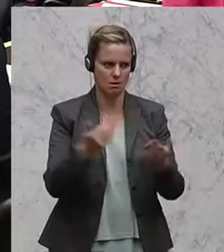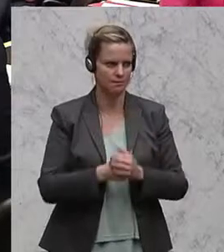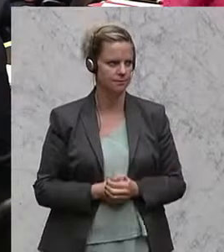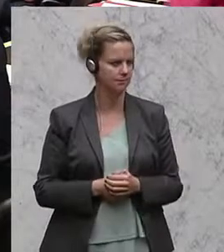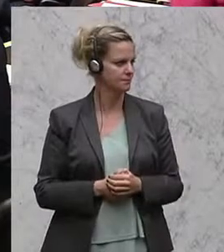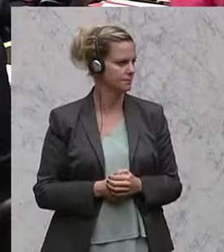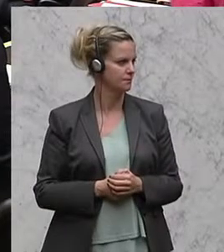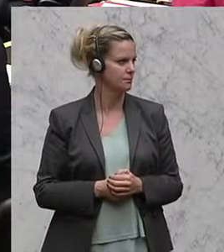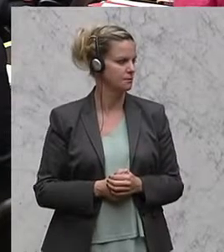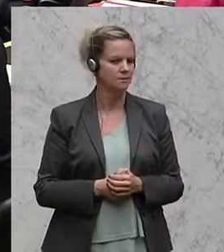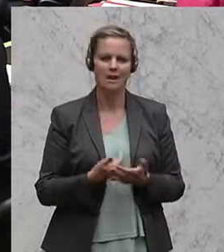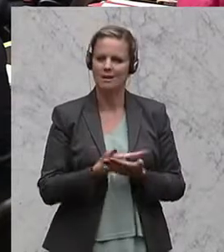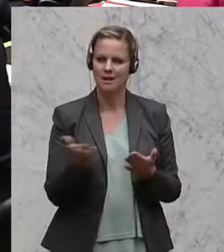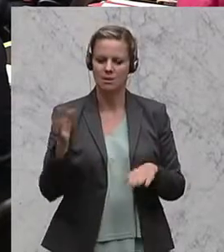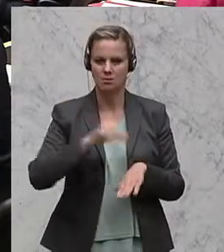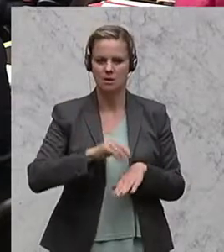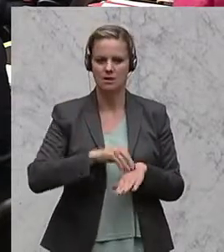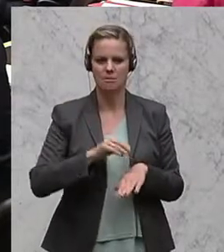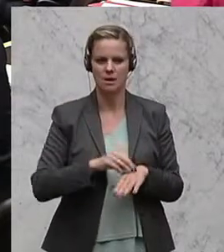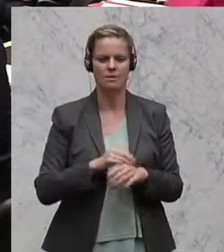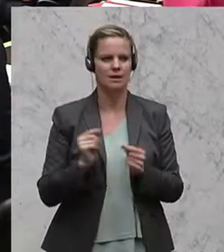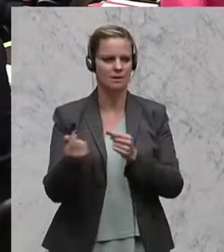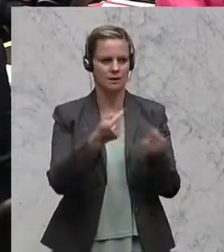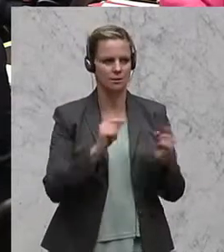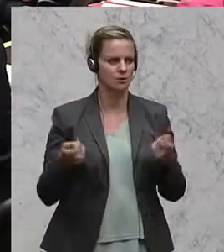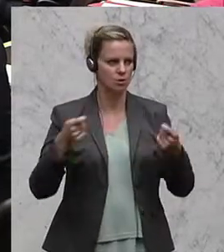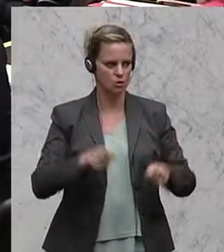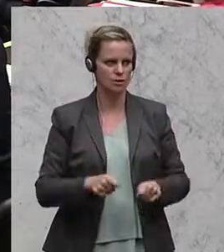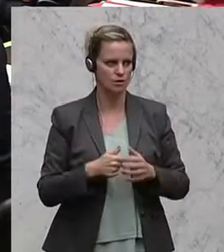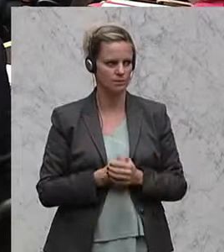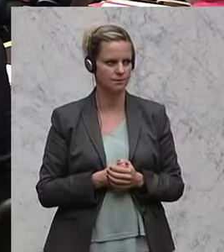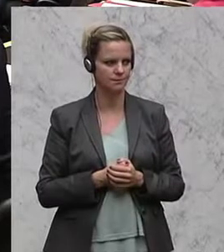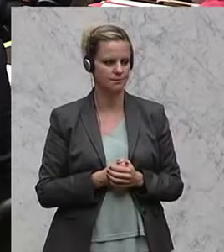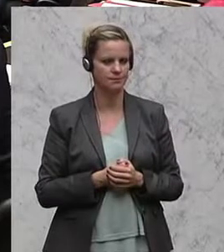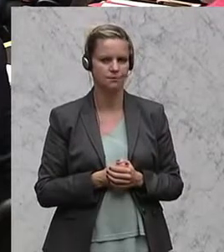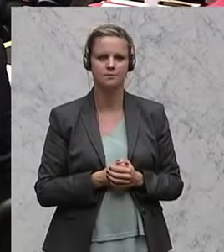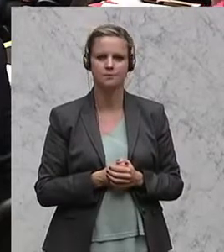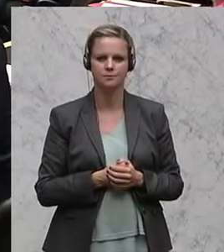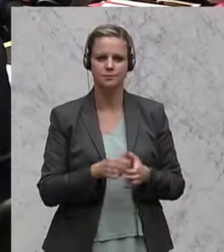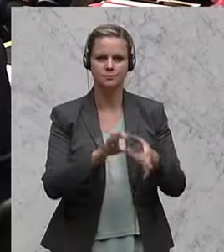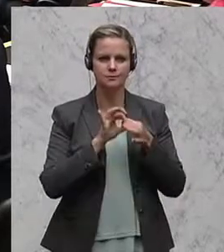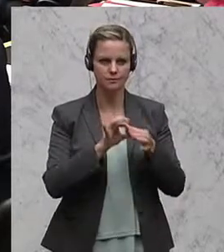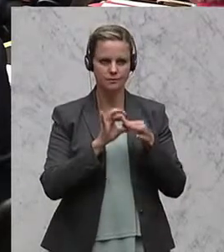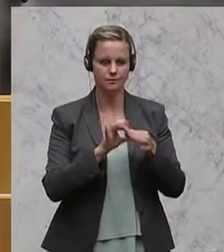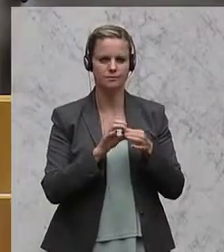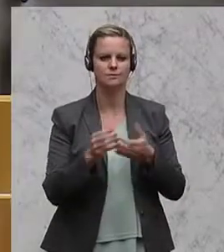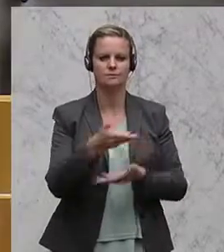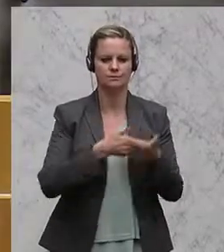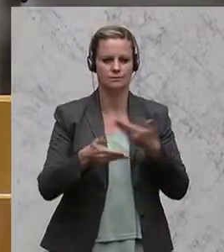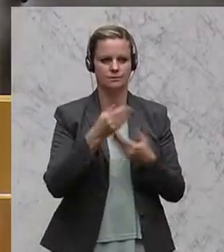Zum Wort ist niemand mehr gemeldet, die Debatte ist geschlossen. Hinsichtlich der eingelangten